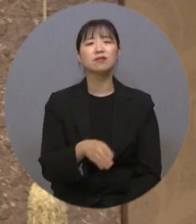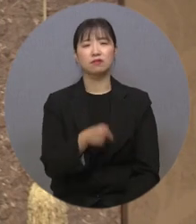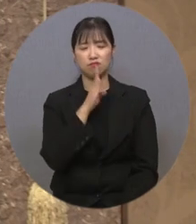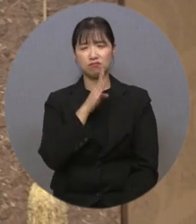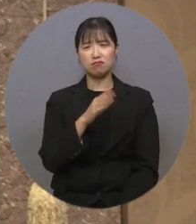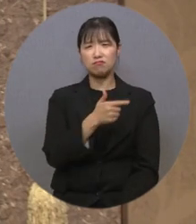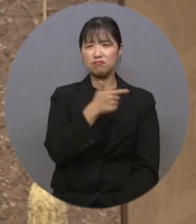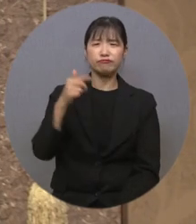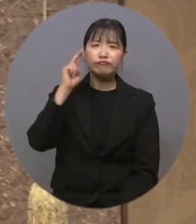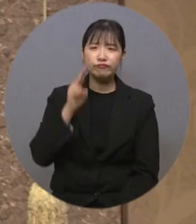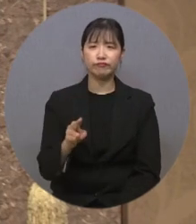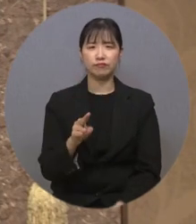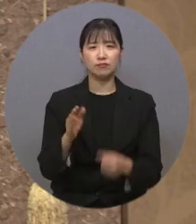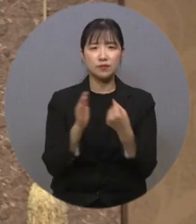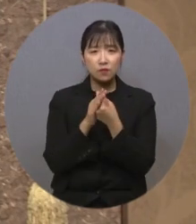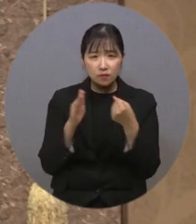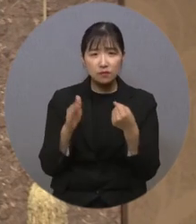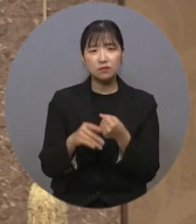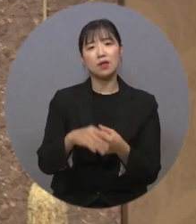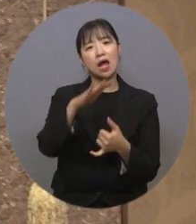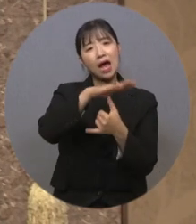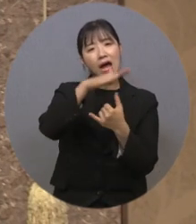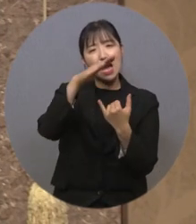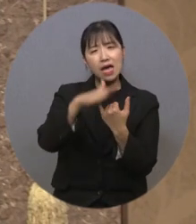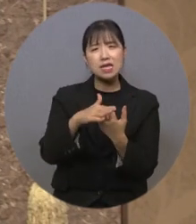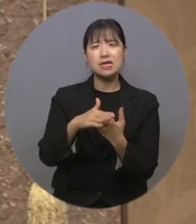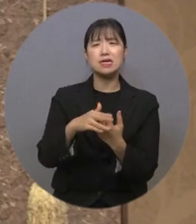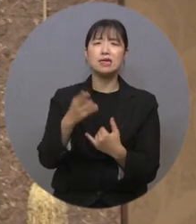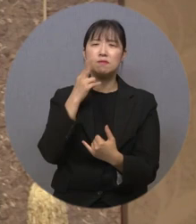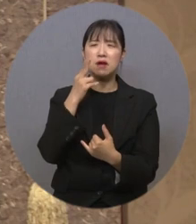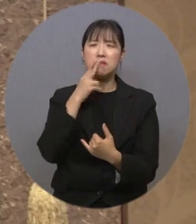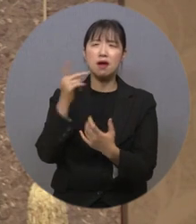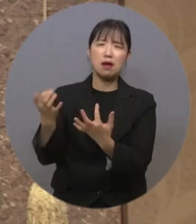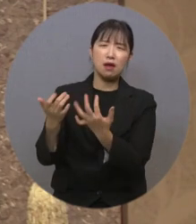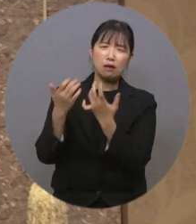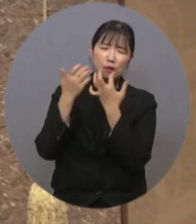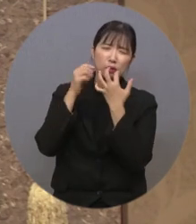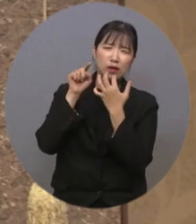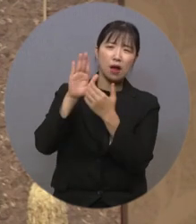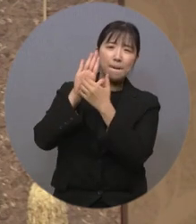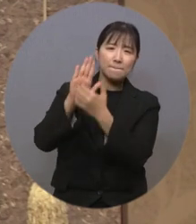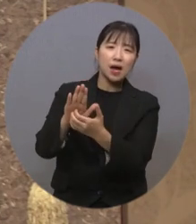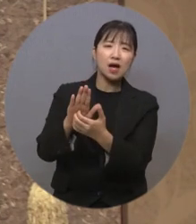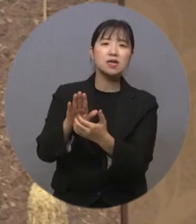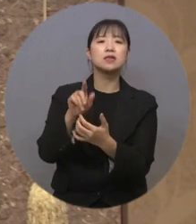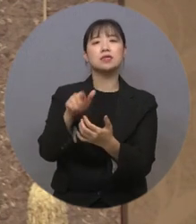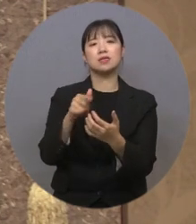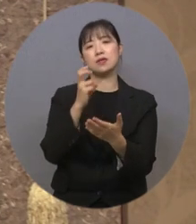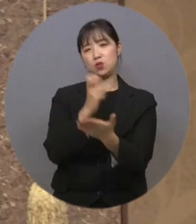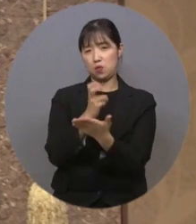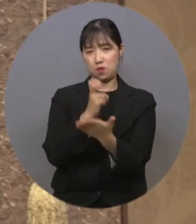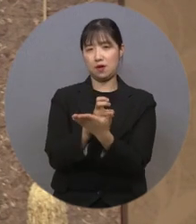거죠. 그렇다면은 아이들의 간접 흡연을 방지할 수 있는 조례를